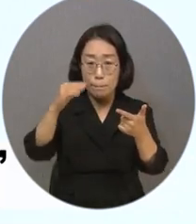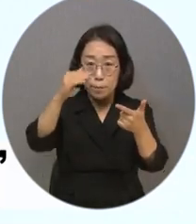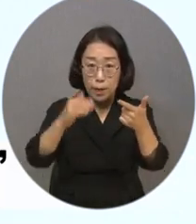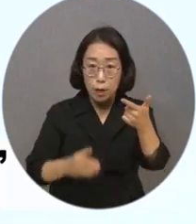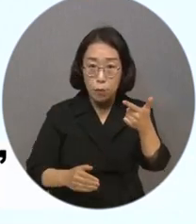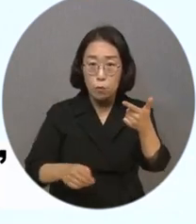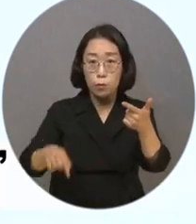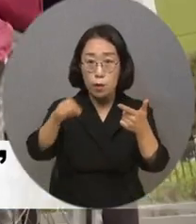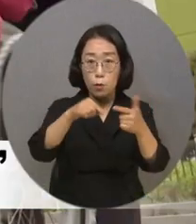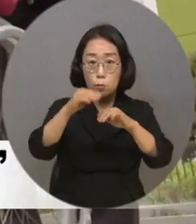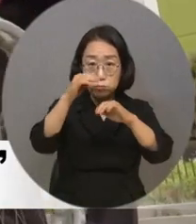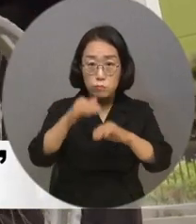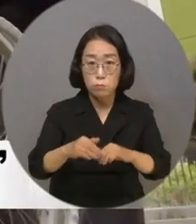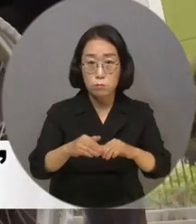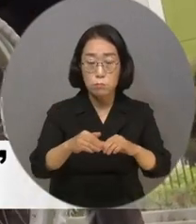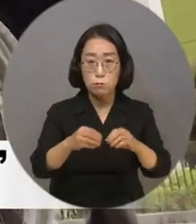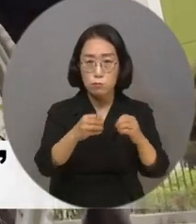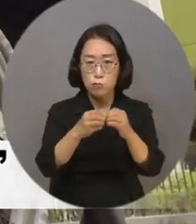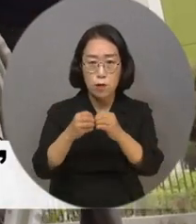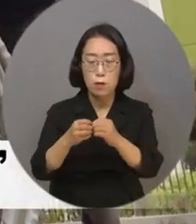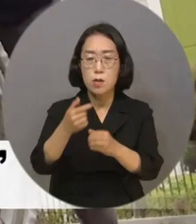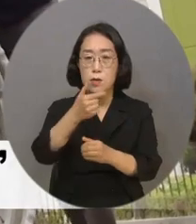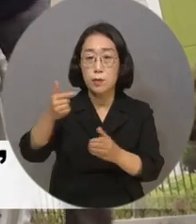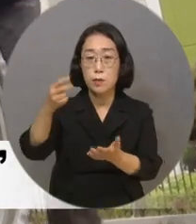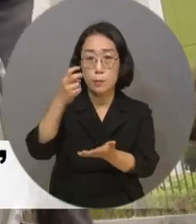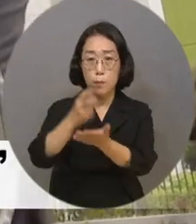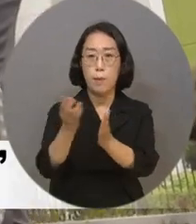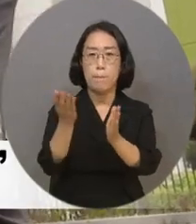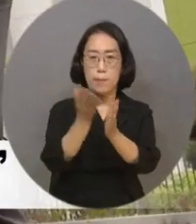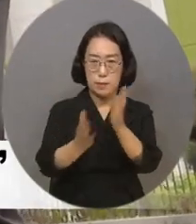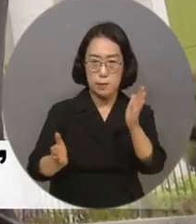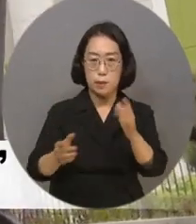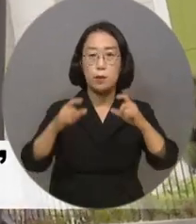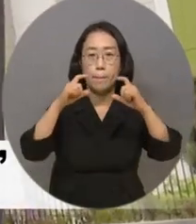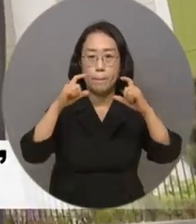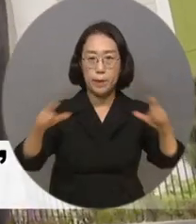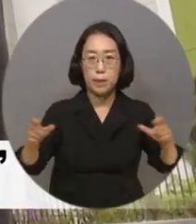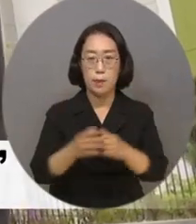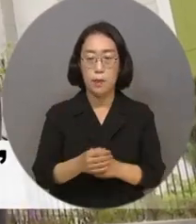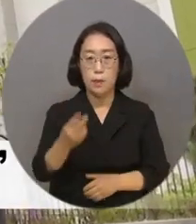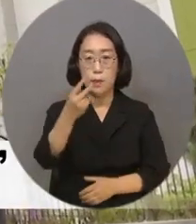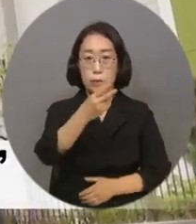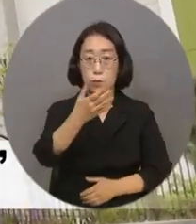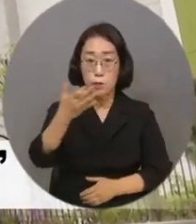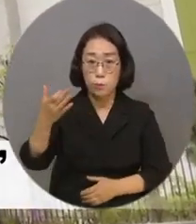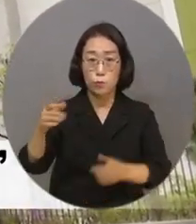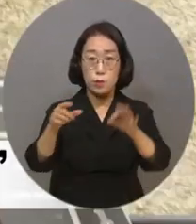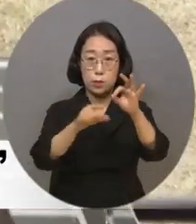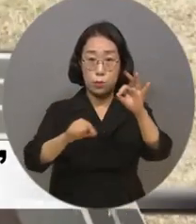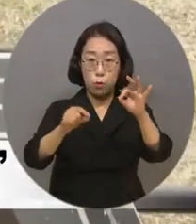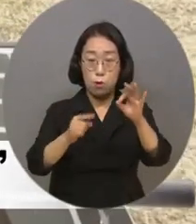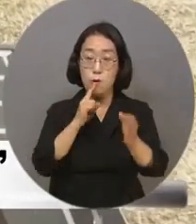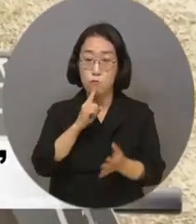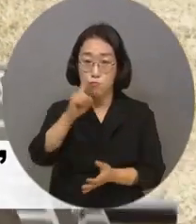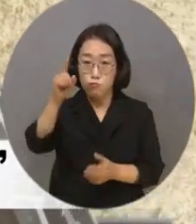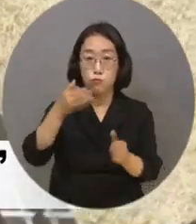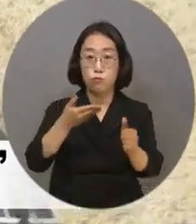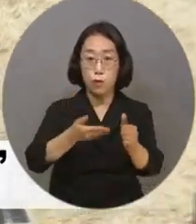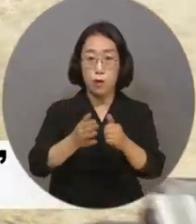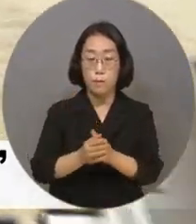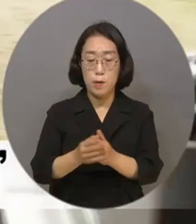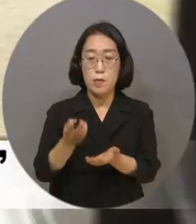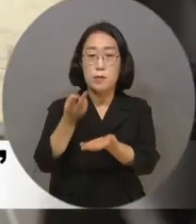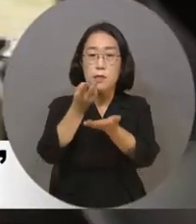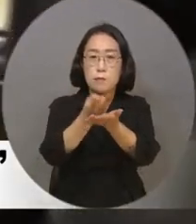별표 1에 있는 헌법에 위배된다고 판단했습니다. 지난 2019년 10월 청구인은 침대형